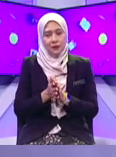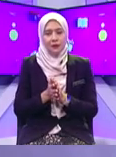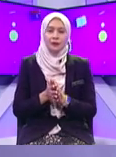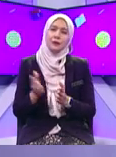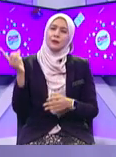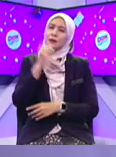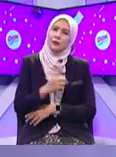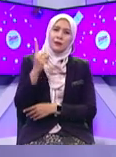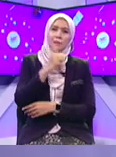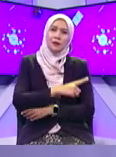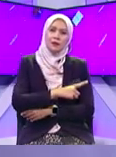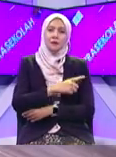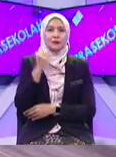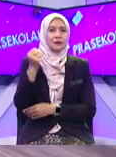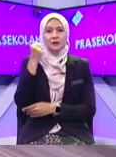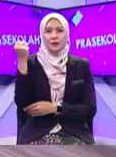juga